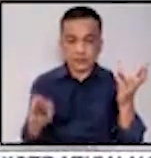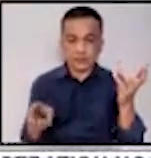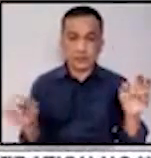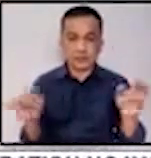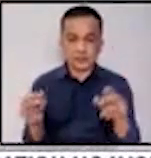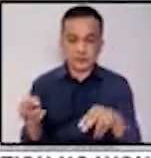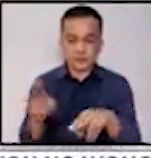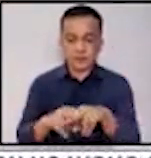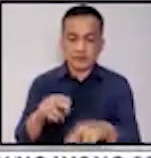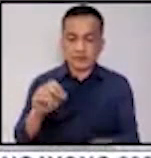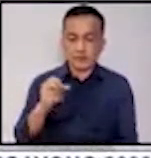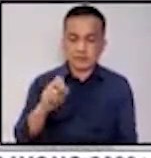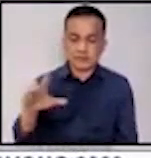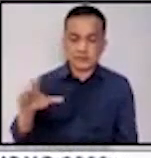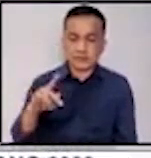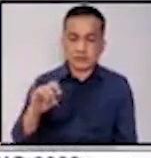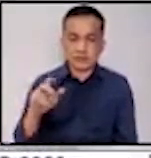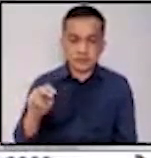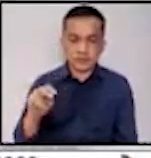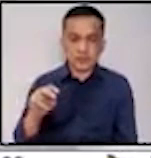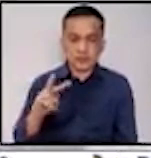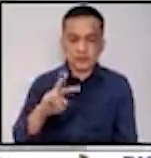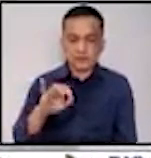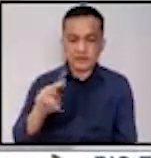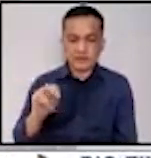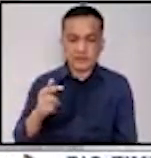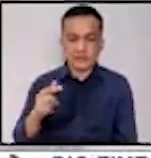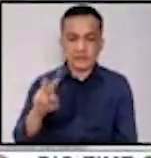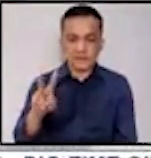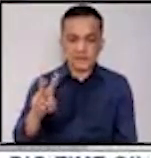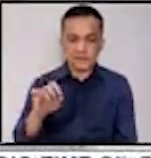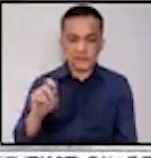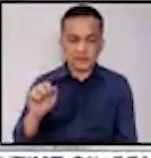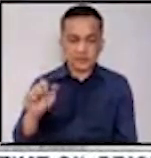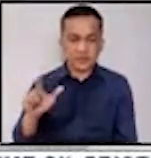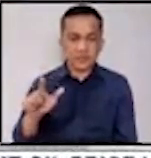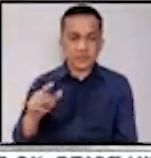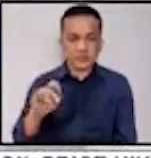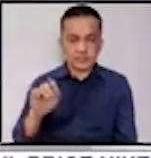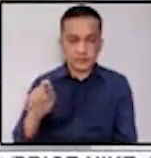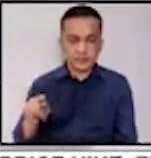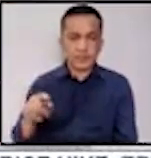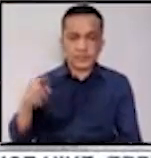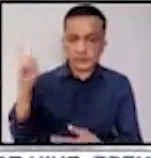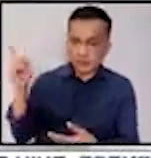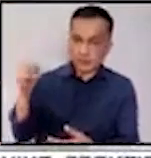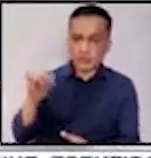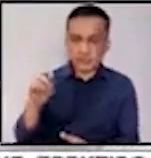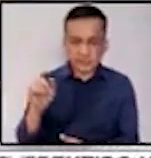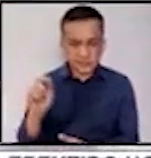Shell, Petron, Flying V, Sea Oil, PTT Philippines, Jetty at Petrogas.